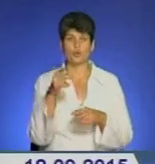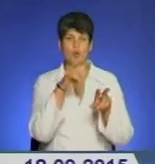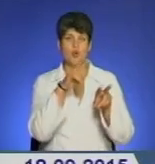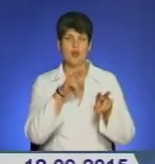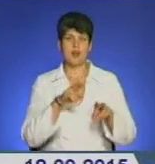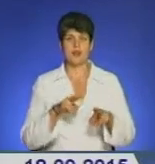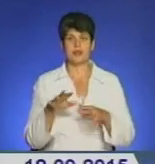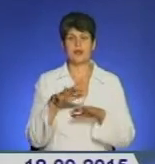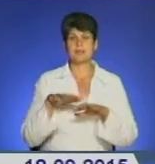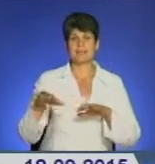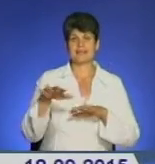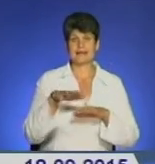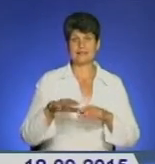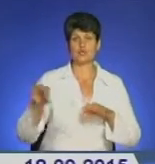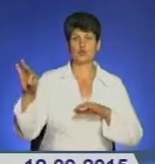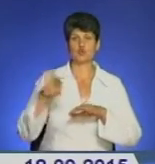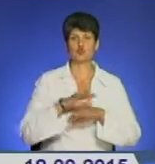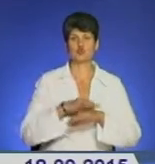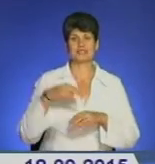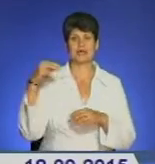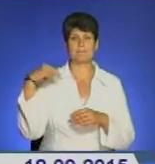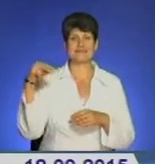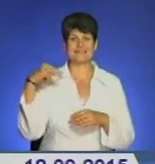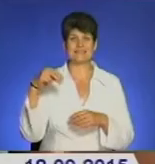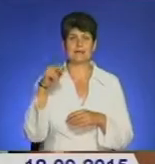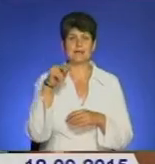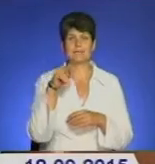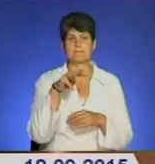майданчики професій дружина президента Марина Порошенко з дітьми.